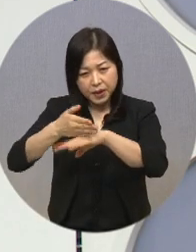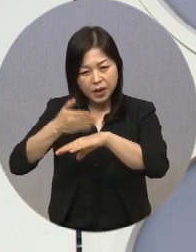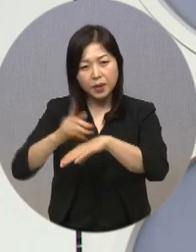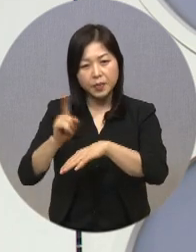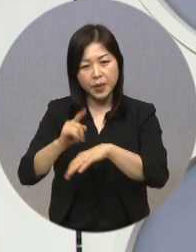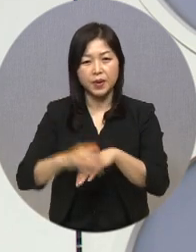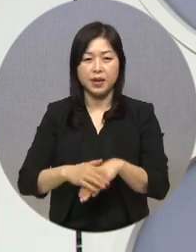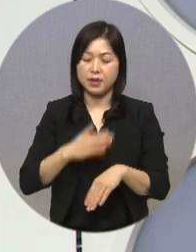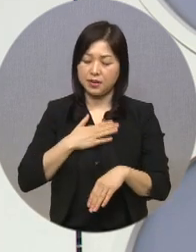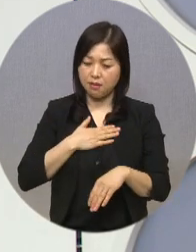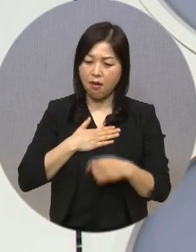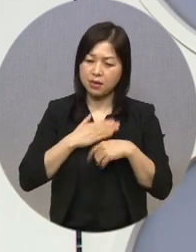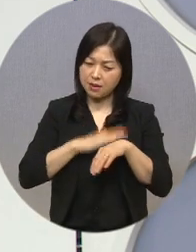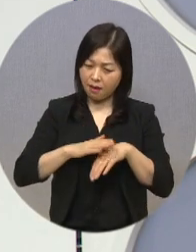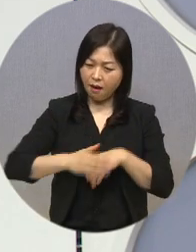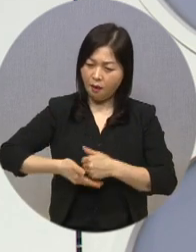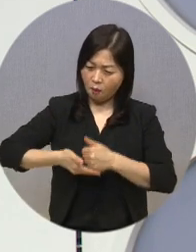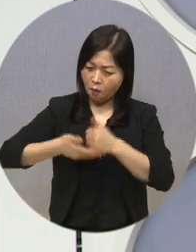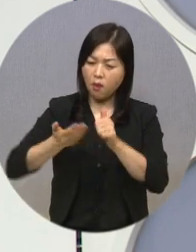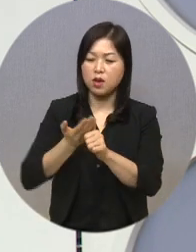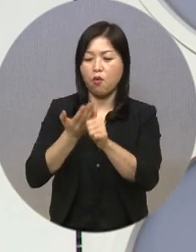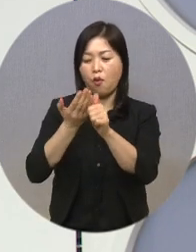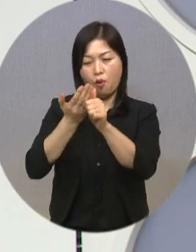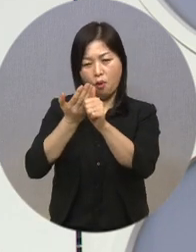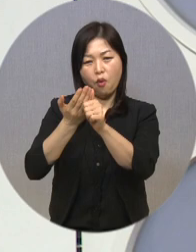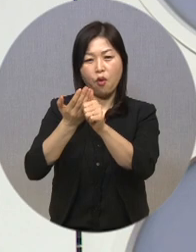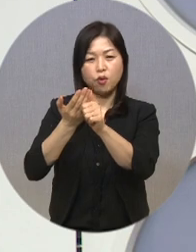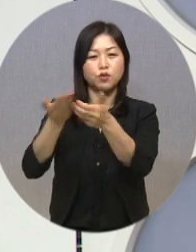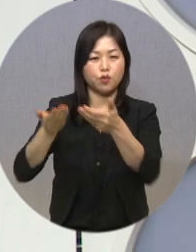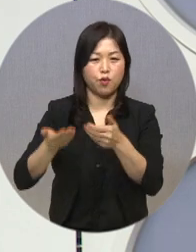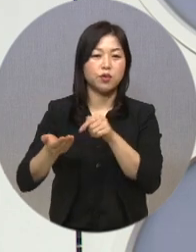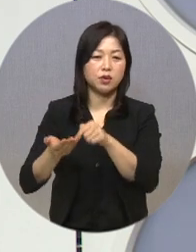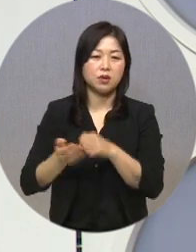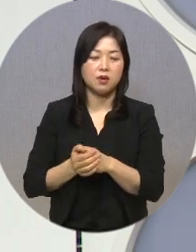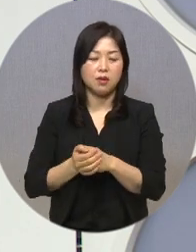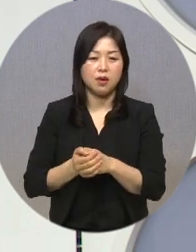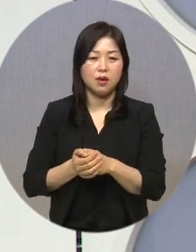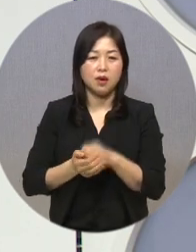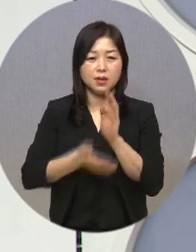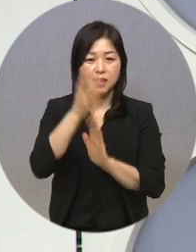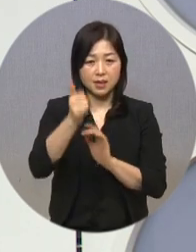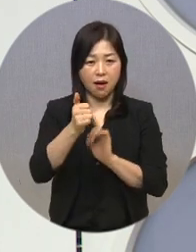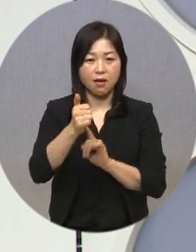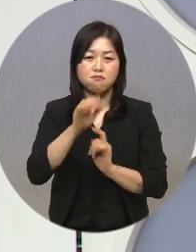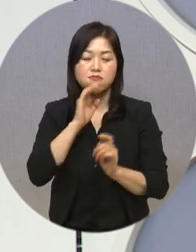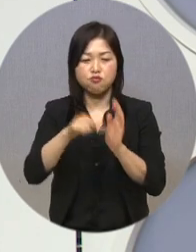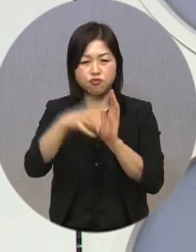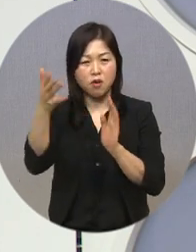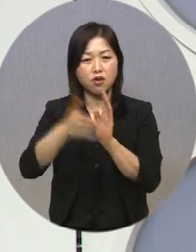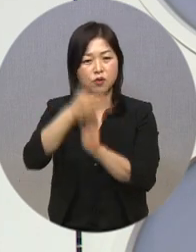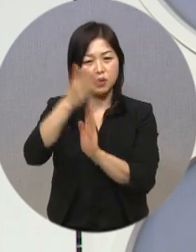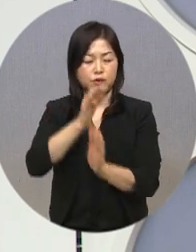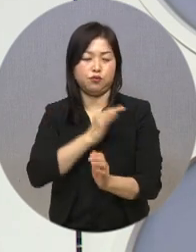저를 그렇게까지 받아줄 줄은 몰랐습니다. 그 시의 시장으로까지. 그 유명한 도시인데 부자들이 많이 사는